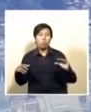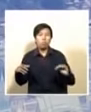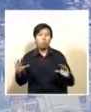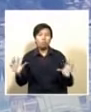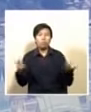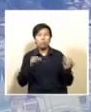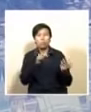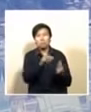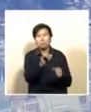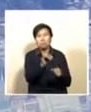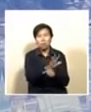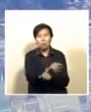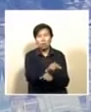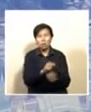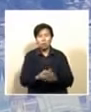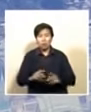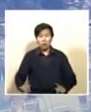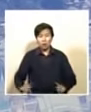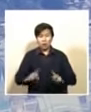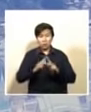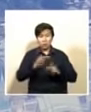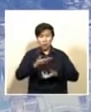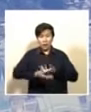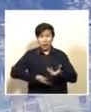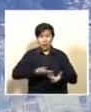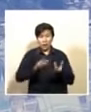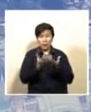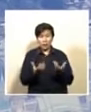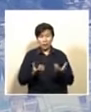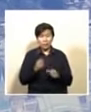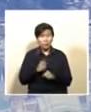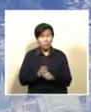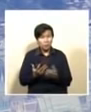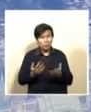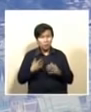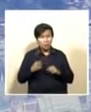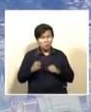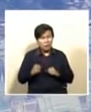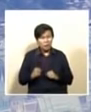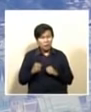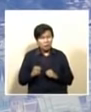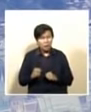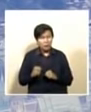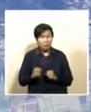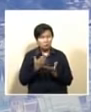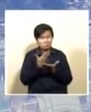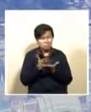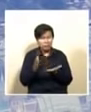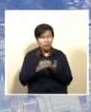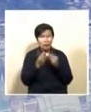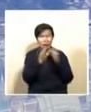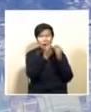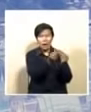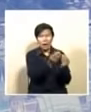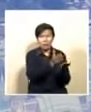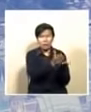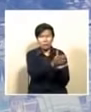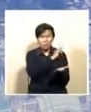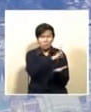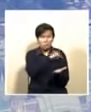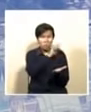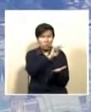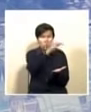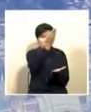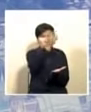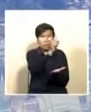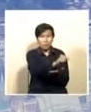ดได้มากที่สุดกระทรวงพาณิชย์จึงดำเนินการบริหารจัดการโดยให้โรงง